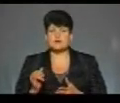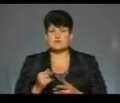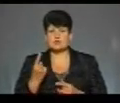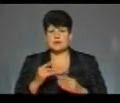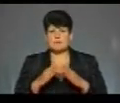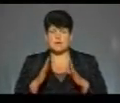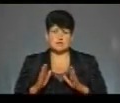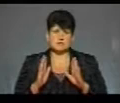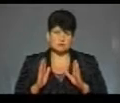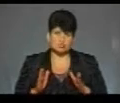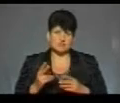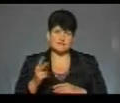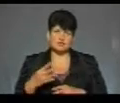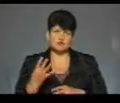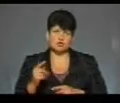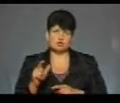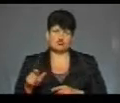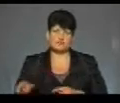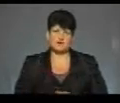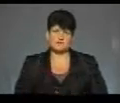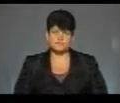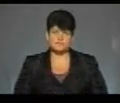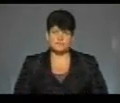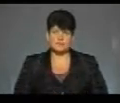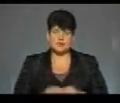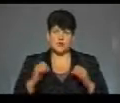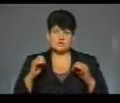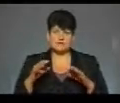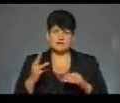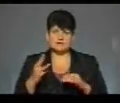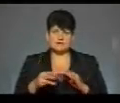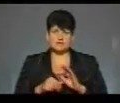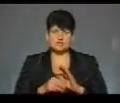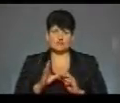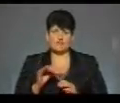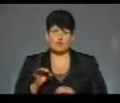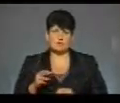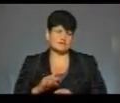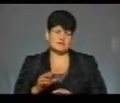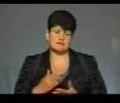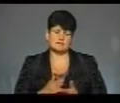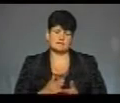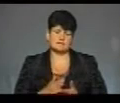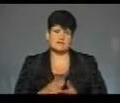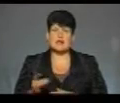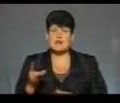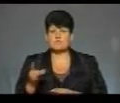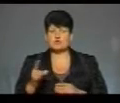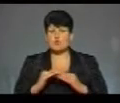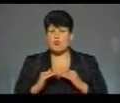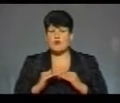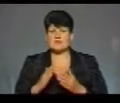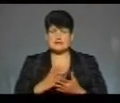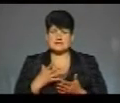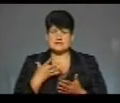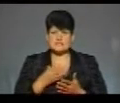палаці буде розміщуватись 24 чоловіка. Освітлення, 36 вольт, все присутнє. На Рівненському полігоні є